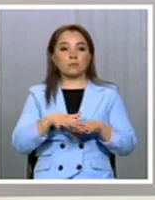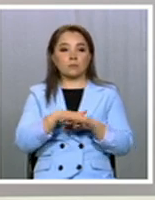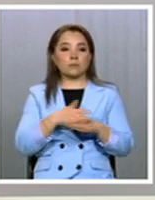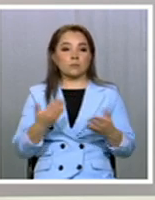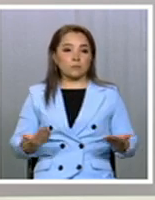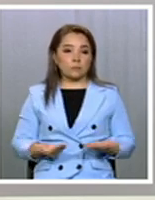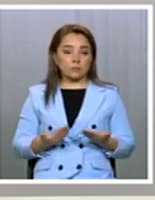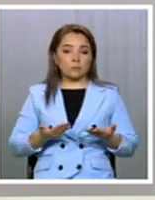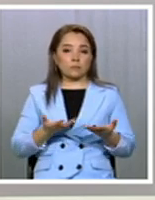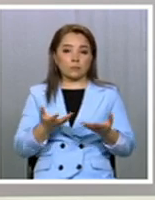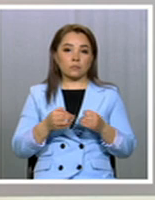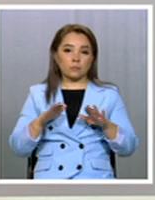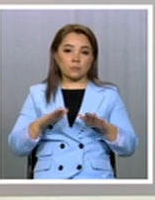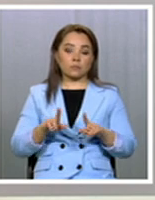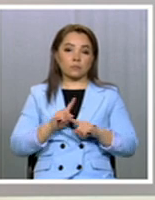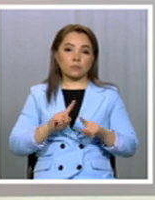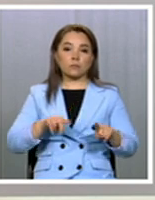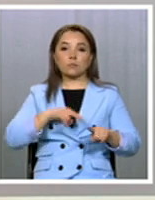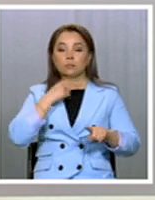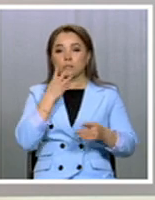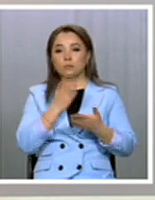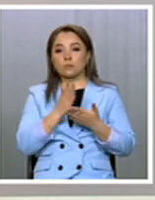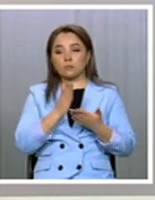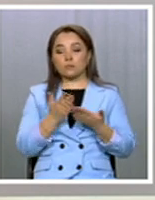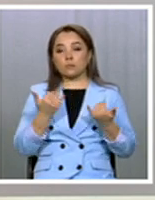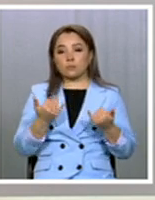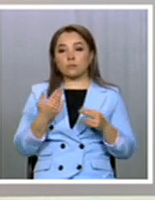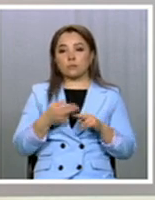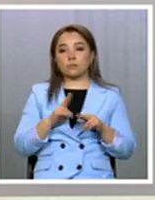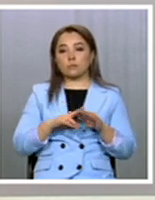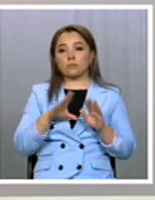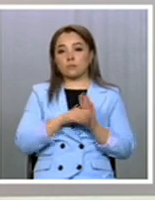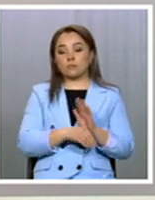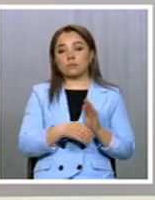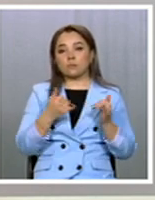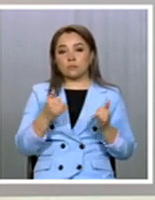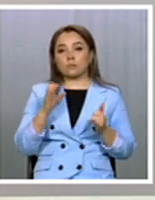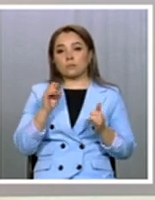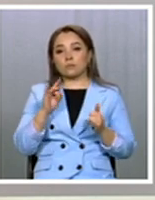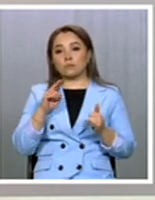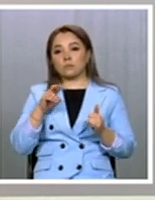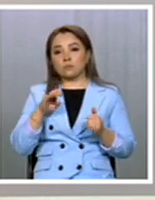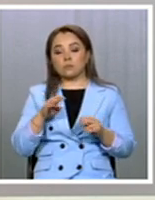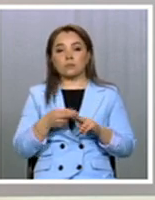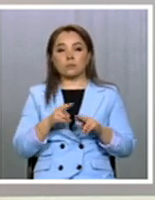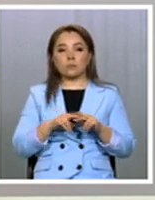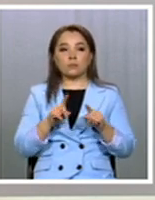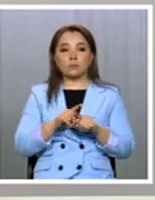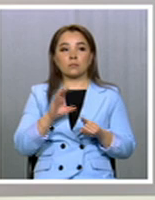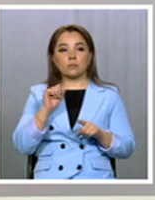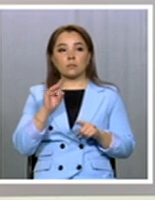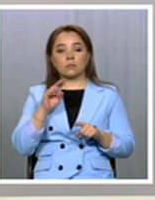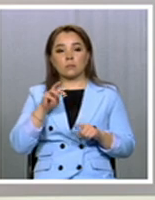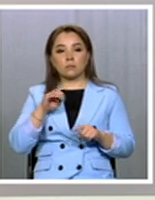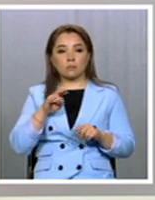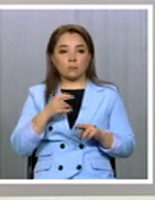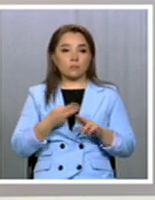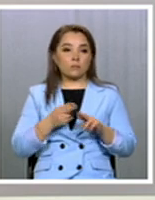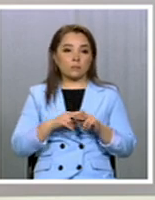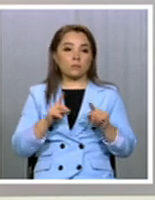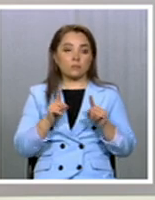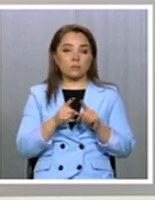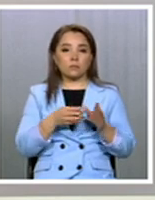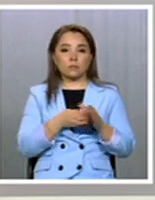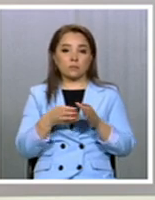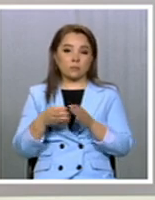өмірінде алатын орны зор. Енді сонымен қатар біз сарқылатын табиғат ресурстары бар екенін, сарқылмайтын табиғат ресурстары бар екенін де